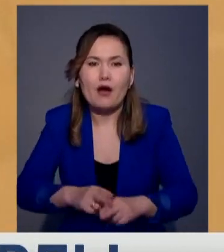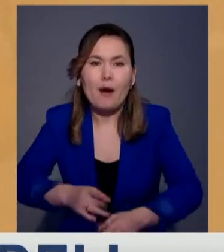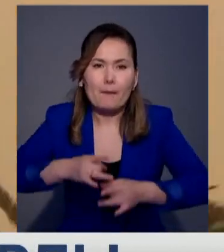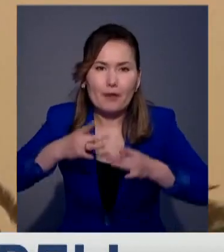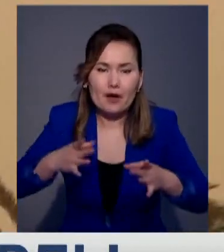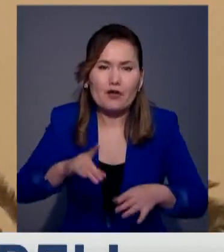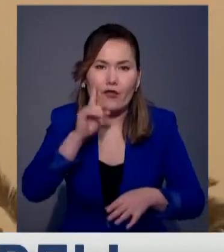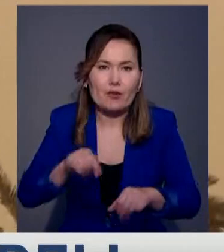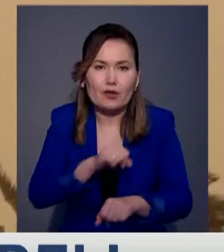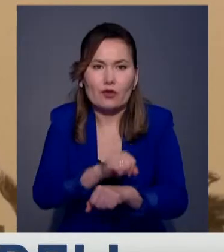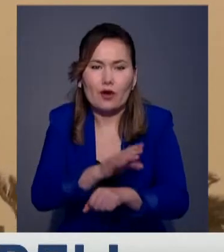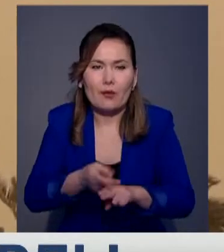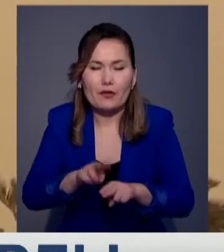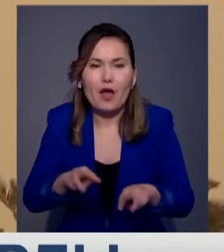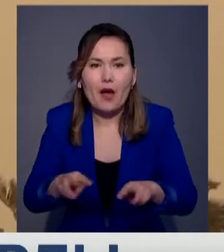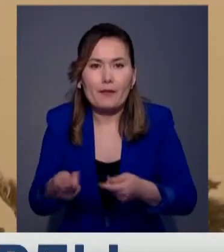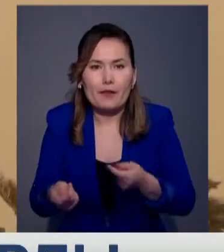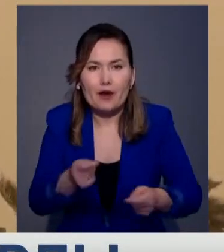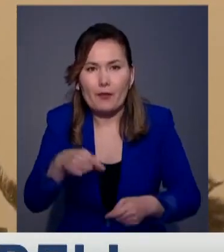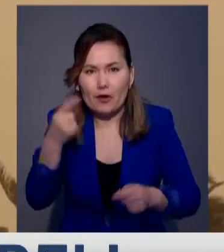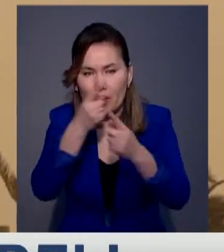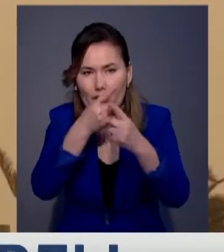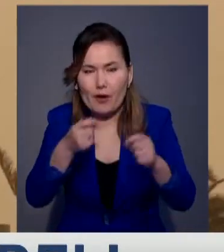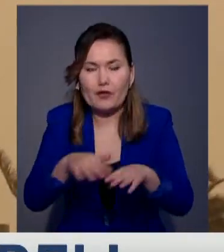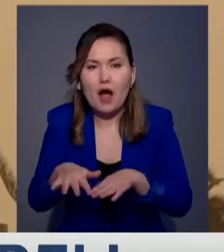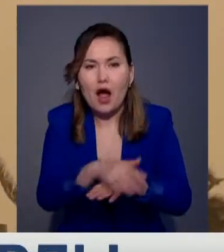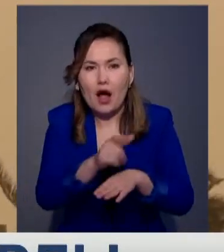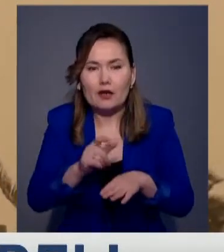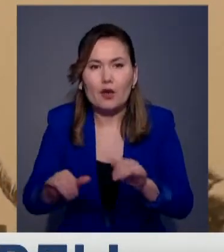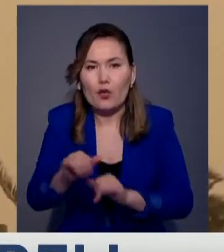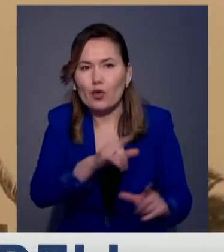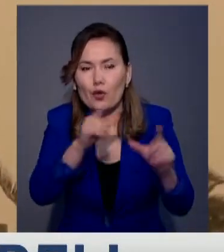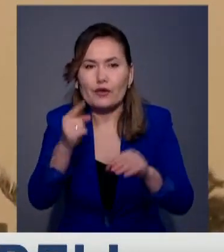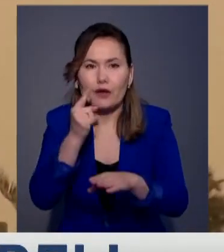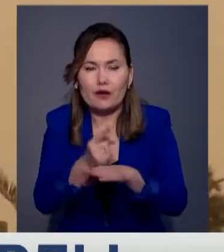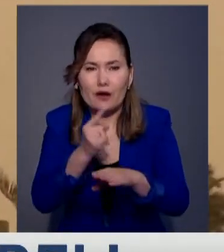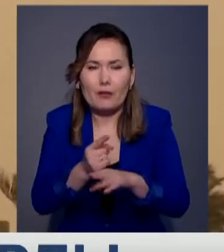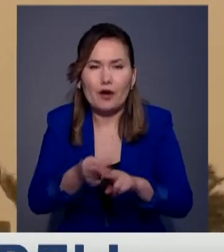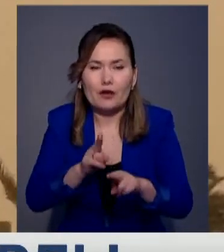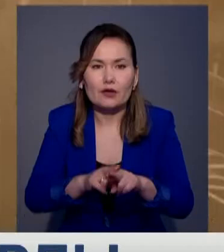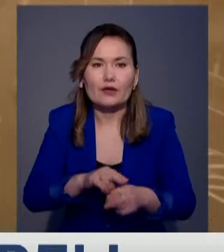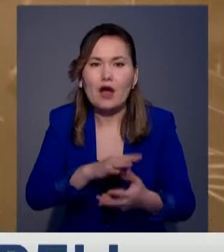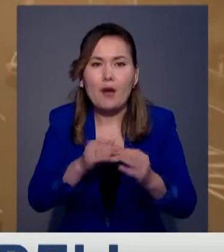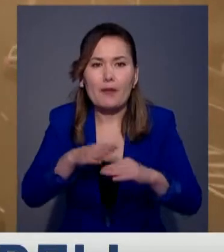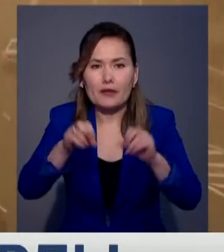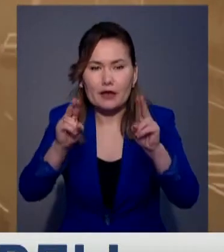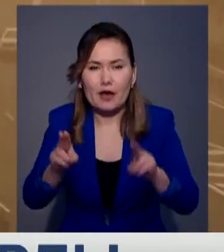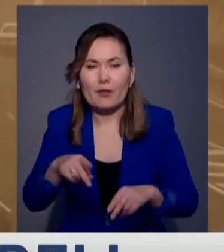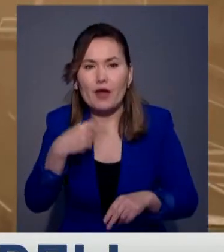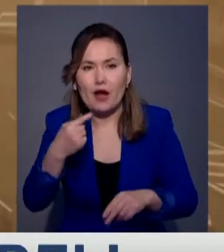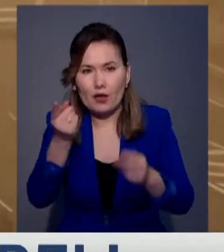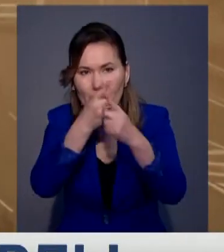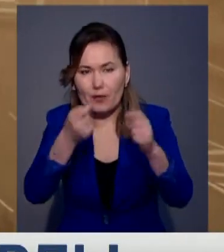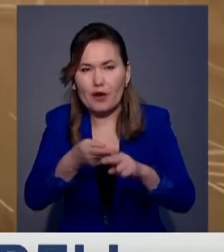шеруде өтпей қалды. Билік тұрғындарға мүмкіндігінше сыртқа шықпай, есік терезелерін жауып отыруға кеңес берді. Ал мамандар